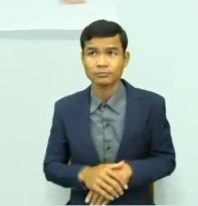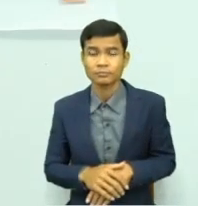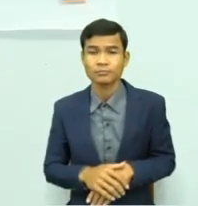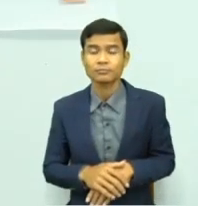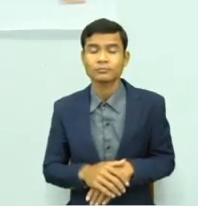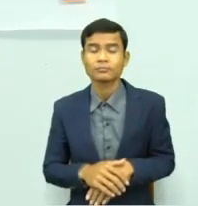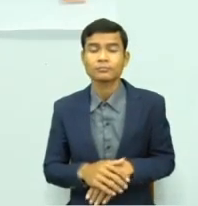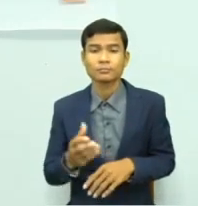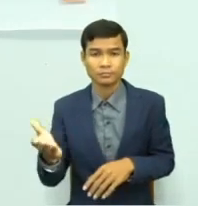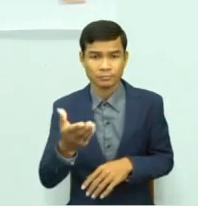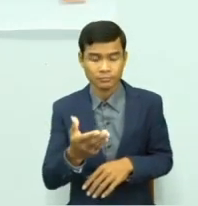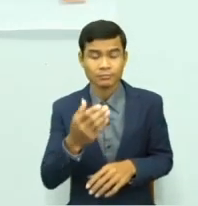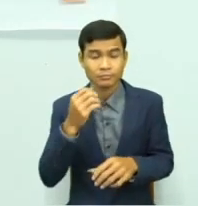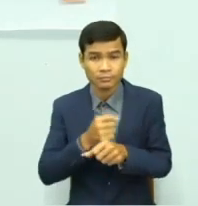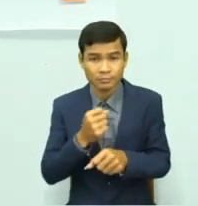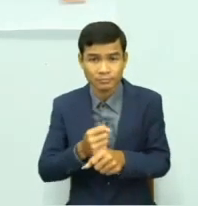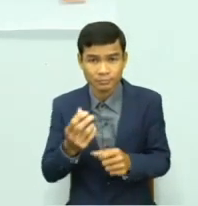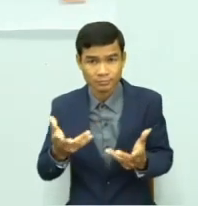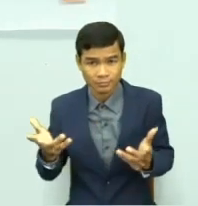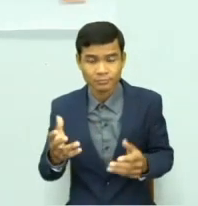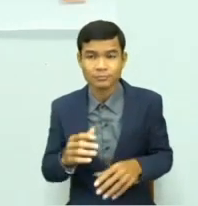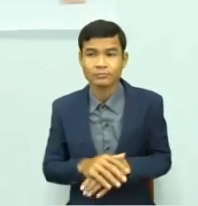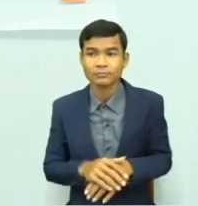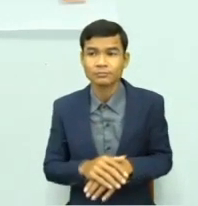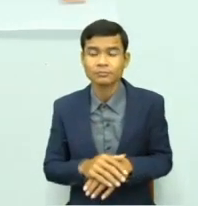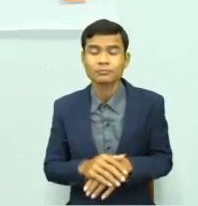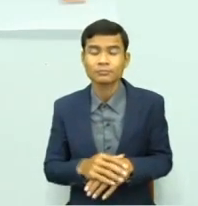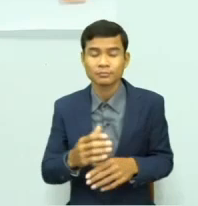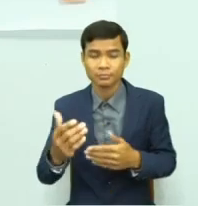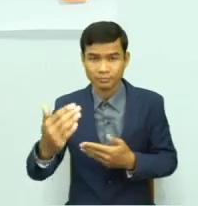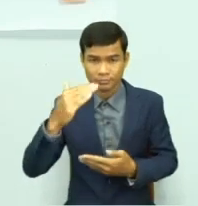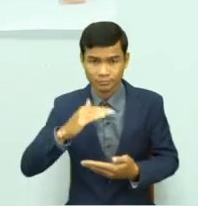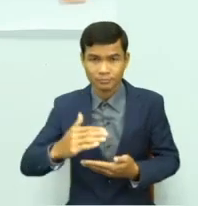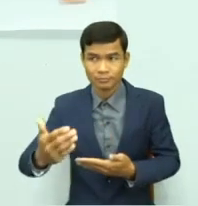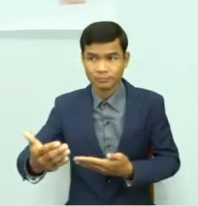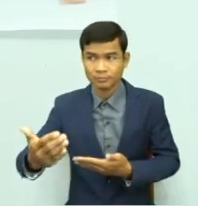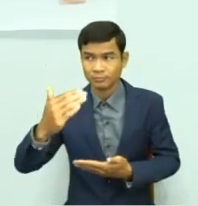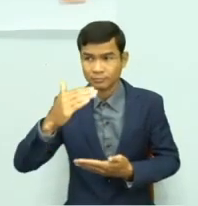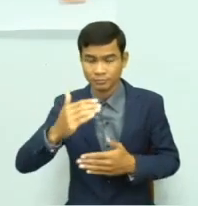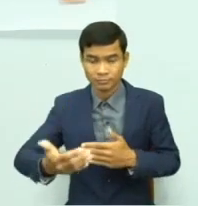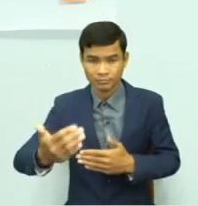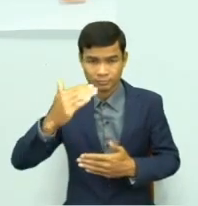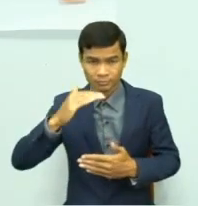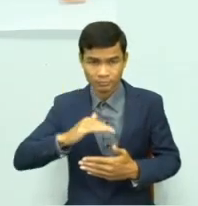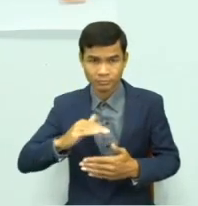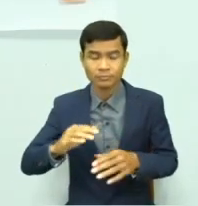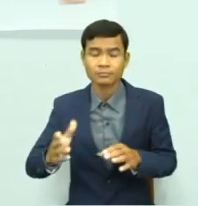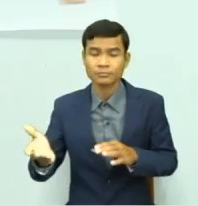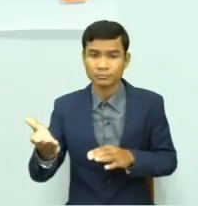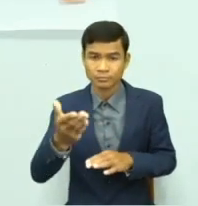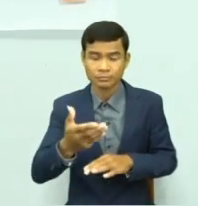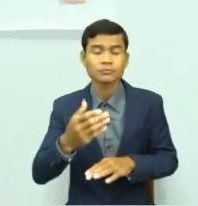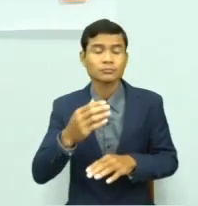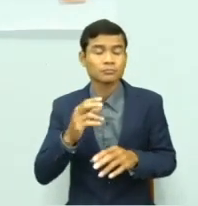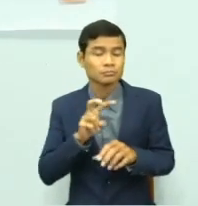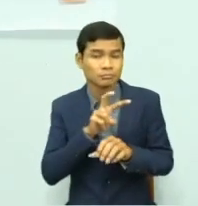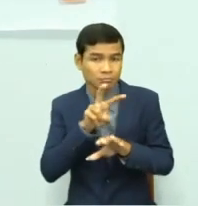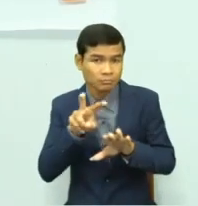ta con rơi thua đôi mặt đời tới con cha chấm bút sầm mặt tập hoa càng lớn nắng ta con cho rôm thay ra xa đôi mặt